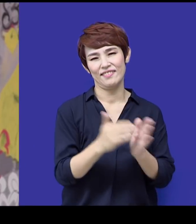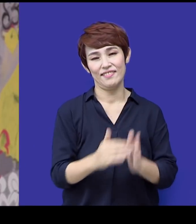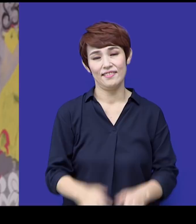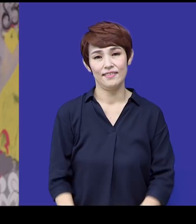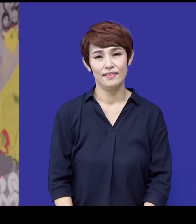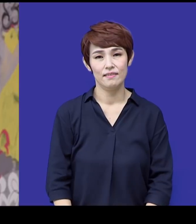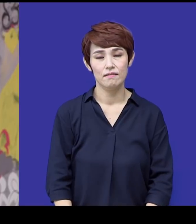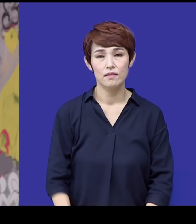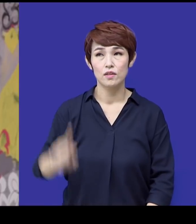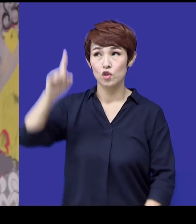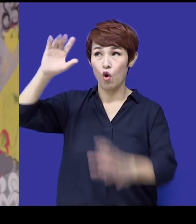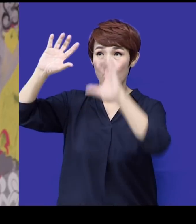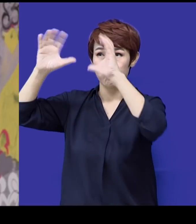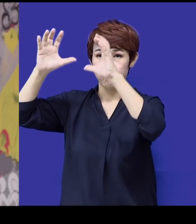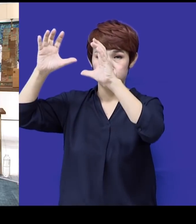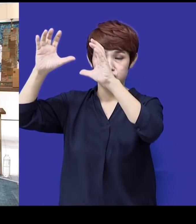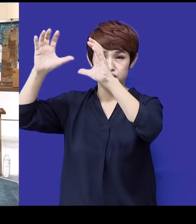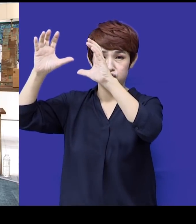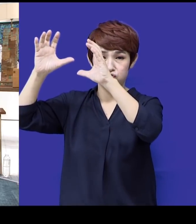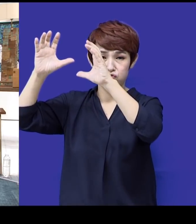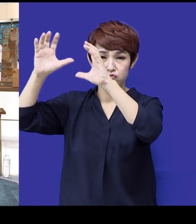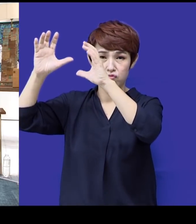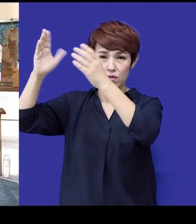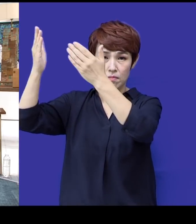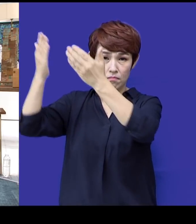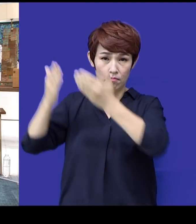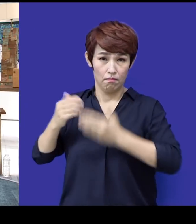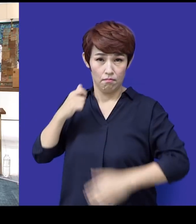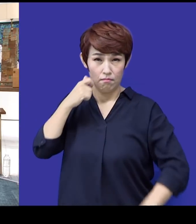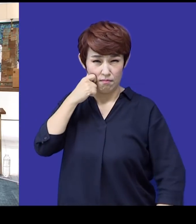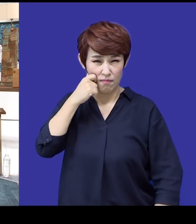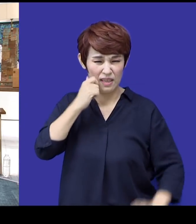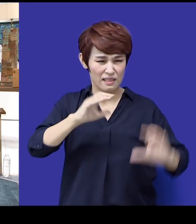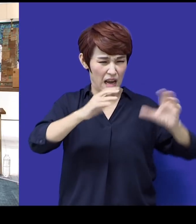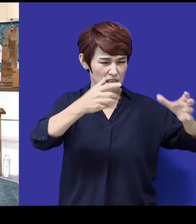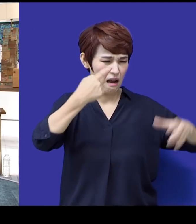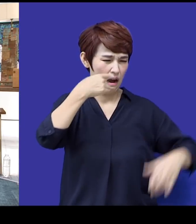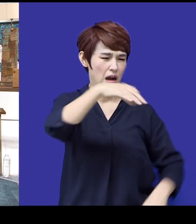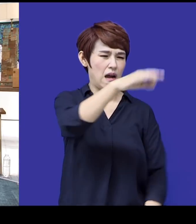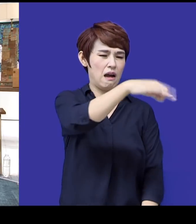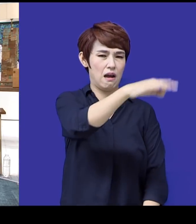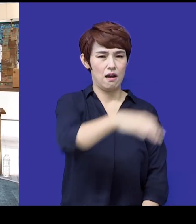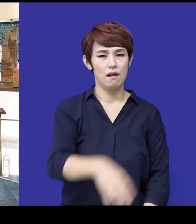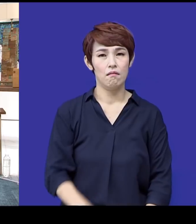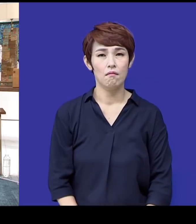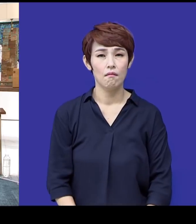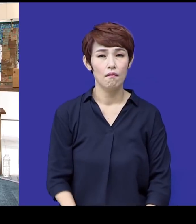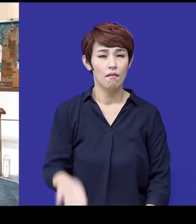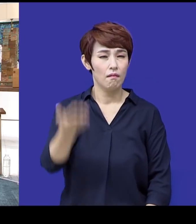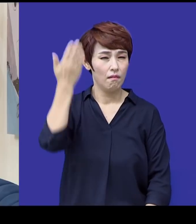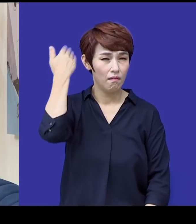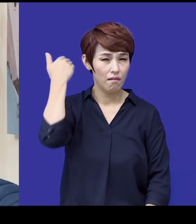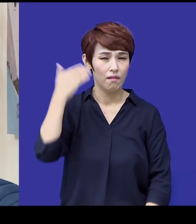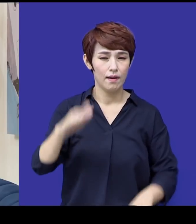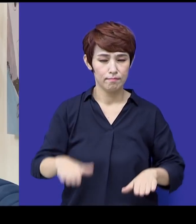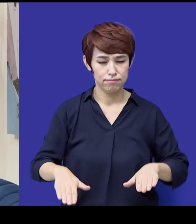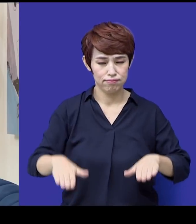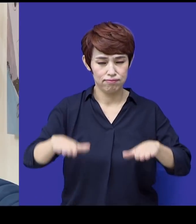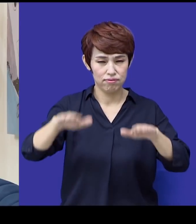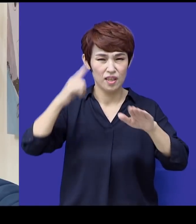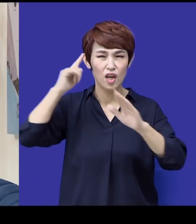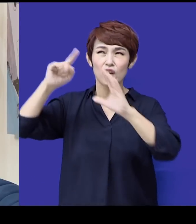천국을 소유하지 못하면은 아무것도 아니구나. 왜냐면 그 전까지는 천국 생각 안 하고 살다가